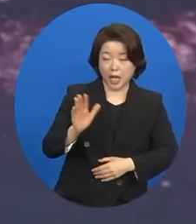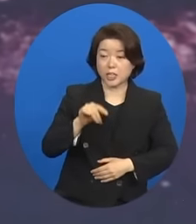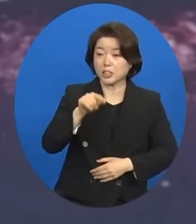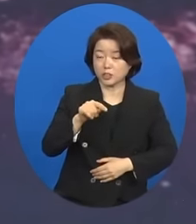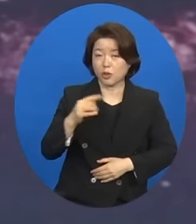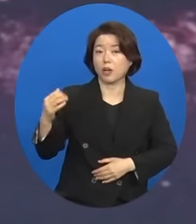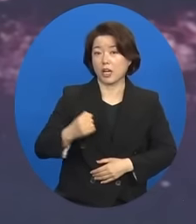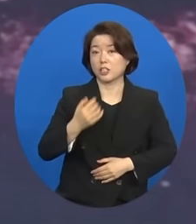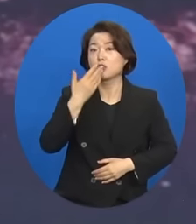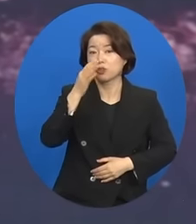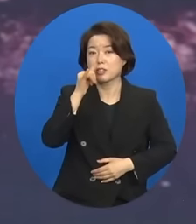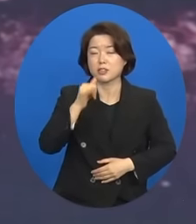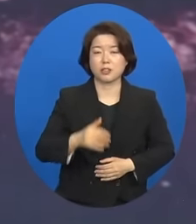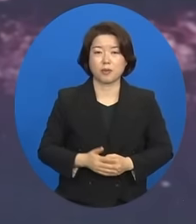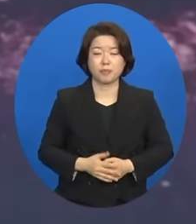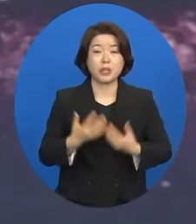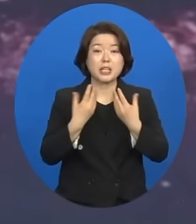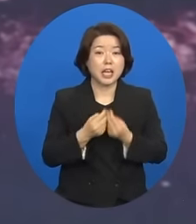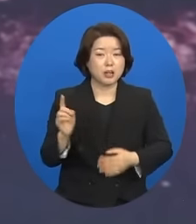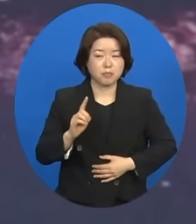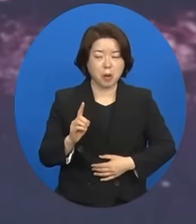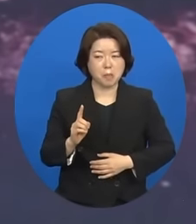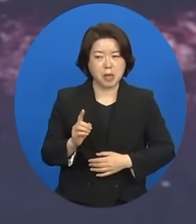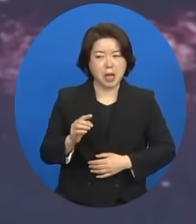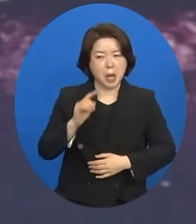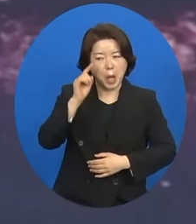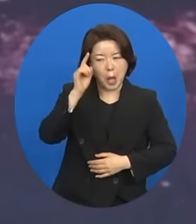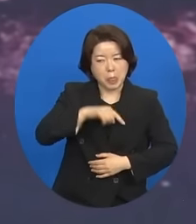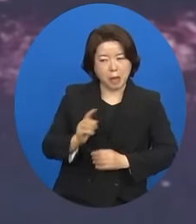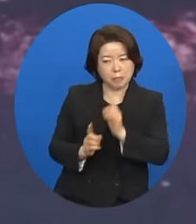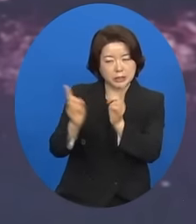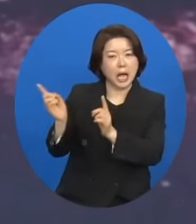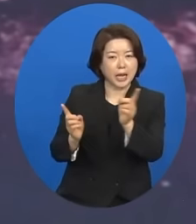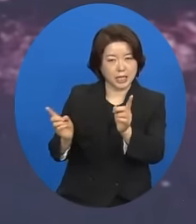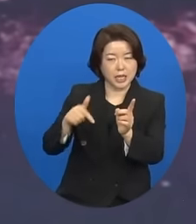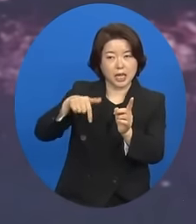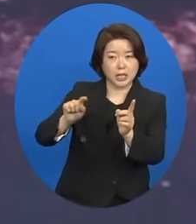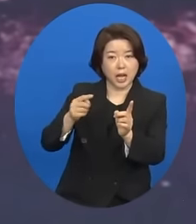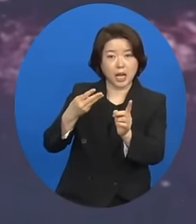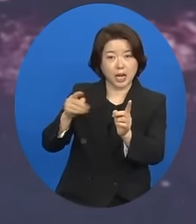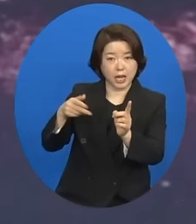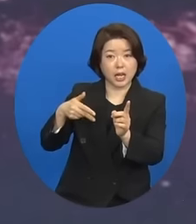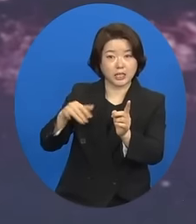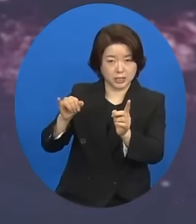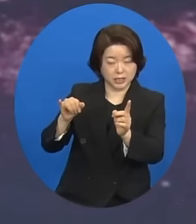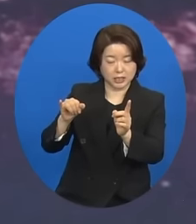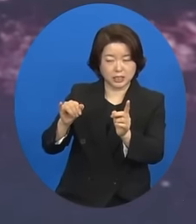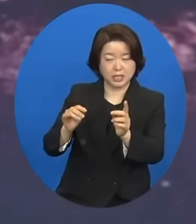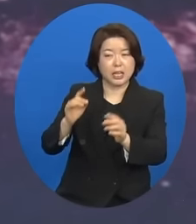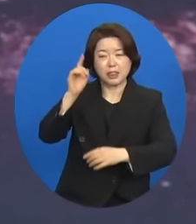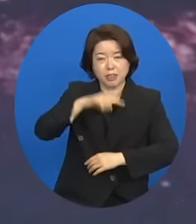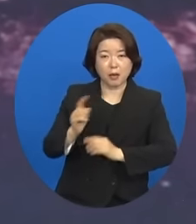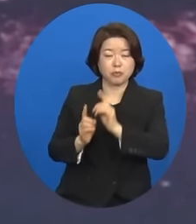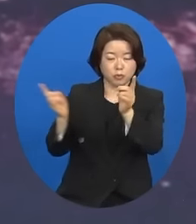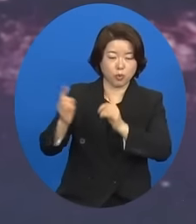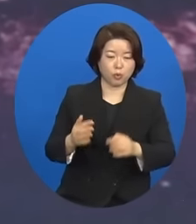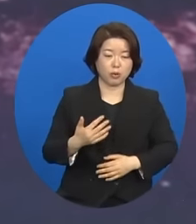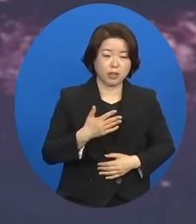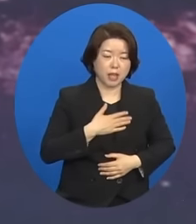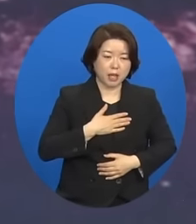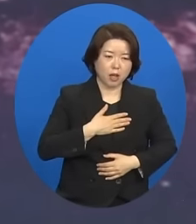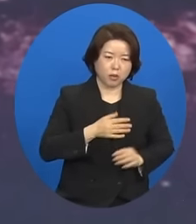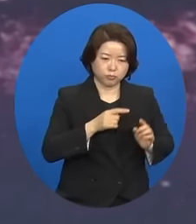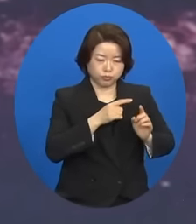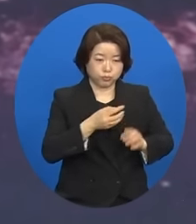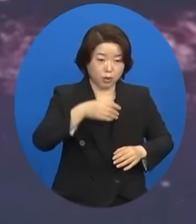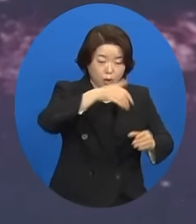거두는게 있어요 예를 들면 가라지 같은 경우에 우리 삶에 벌어지는 악한 일들이 다 우리가 뿌렸기 때문에 거두는게 아닙니다